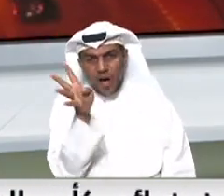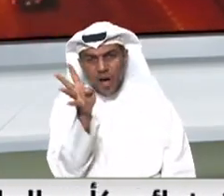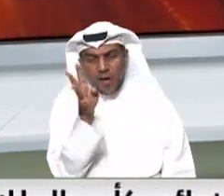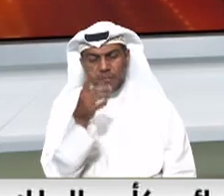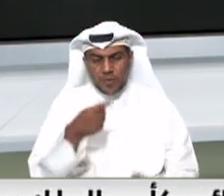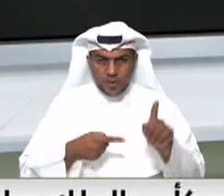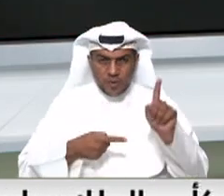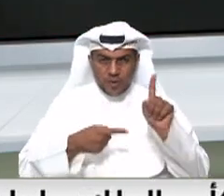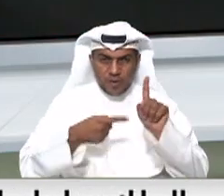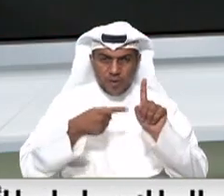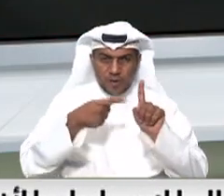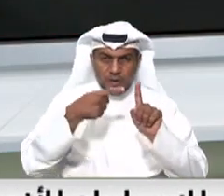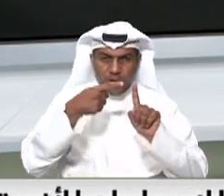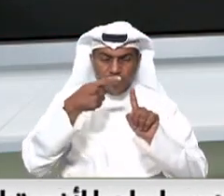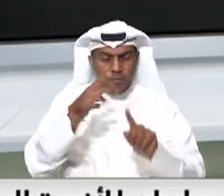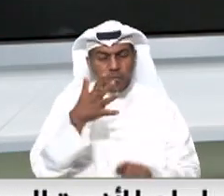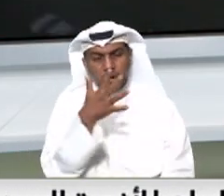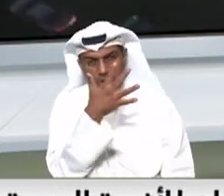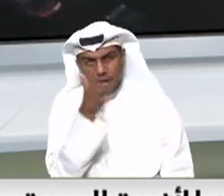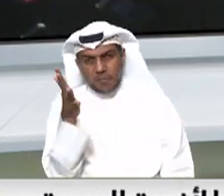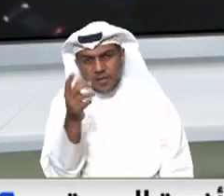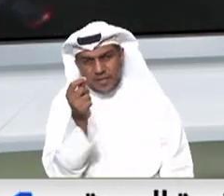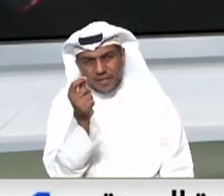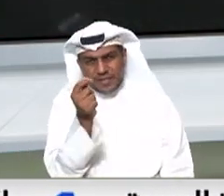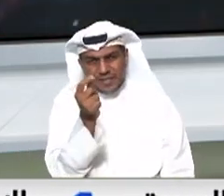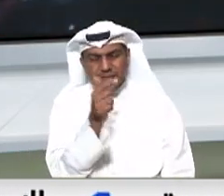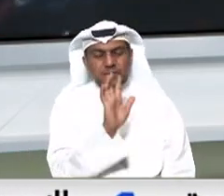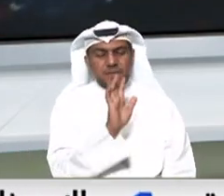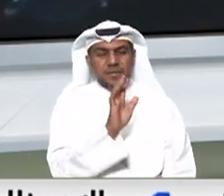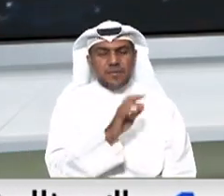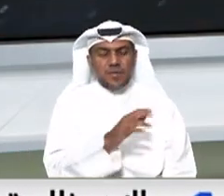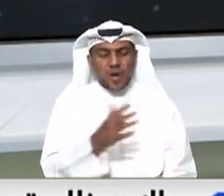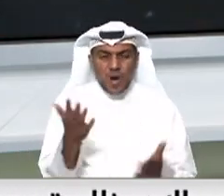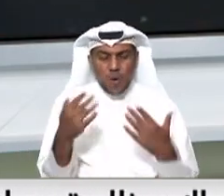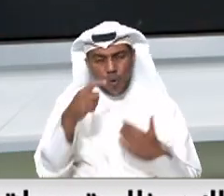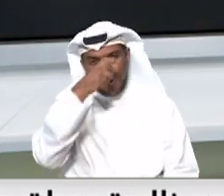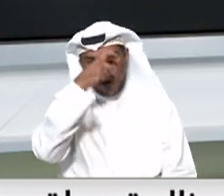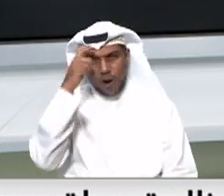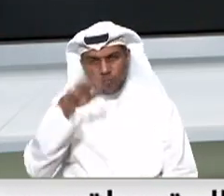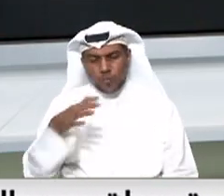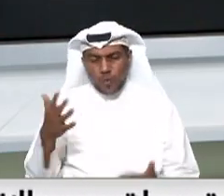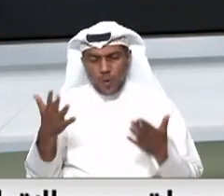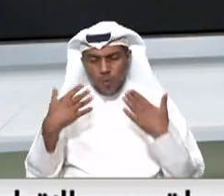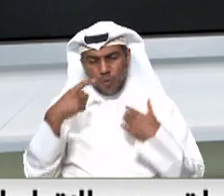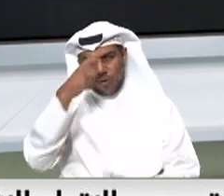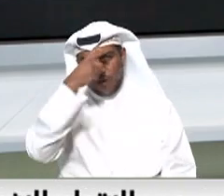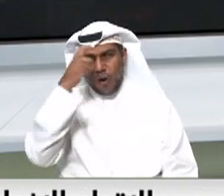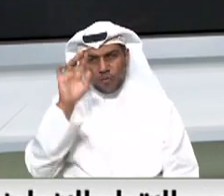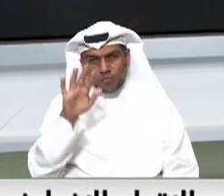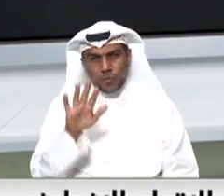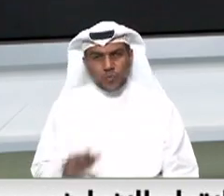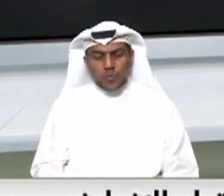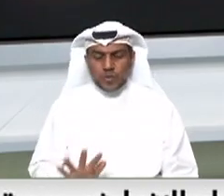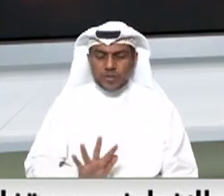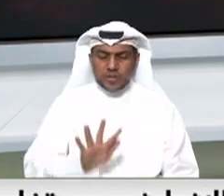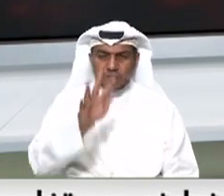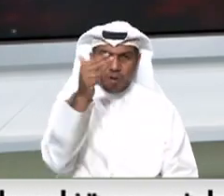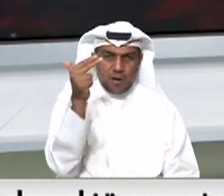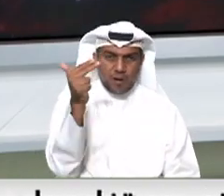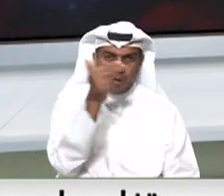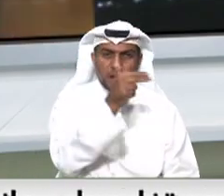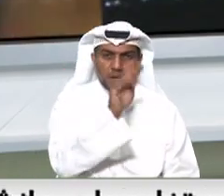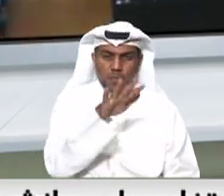مئويه كحد اقصى قد تلامس الخمسين في مناطق محدوده الهواء الحار راح يستمر ويانا والاجواء الحاره راح تستمر ويانا الهوى الشمال الغربي ايضا